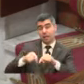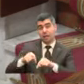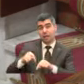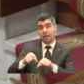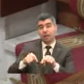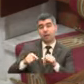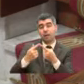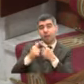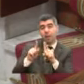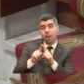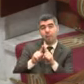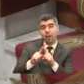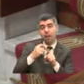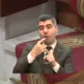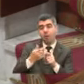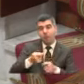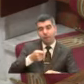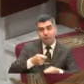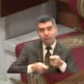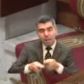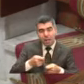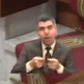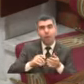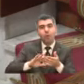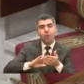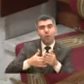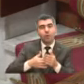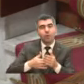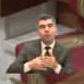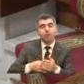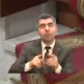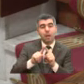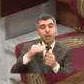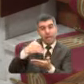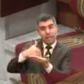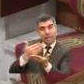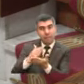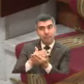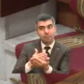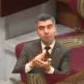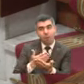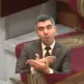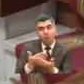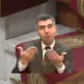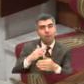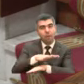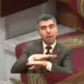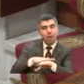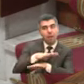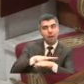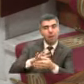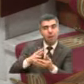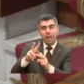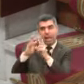مرتبط بالاحواض المائيه، وخا الاحواض المائيه هي ما خضعاش للتقسيم الجهوي، لكن الحوض المائي هو